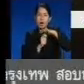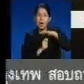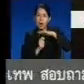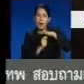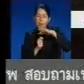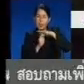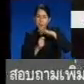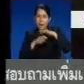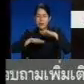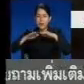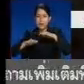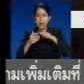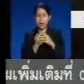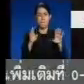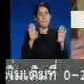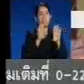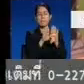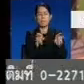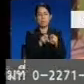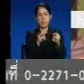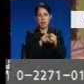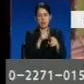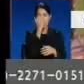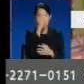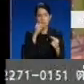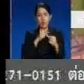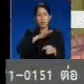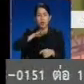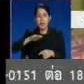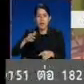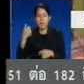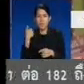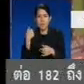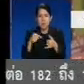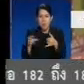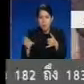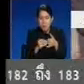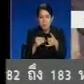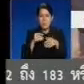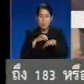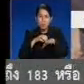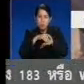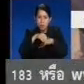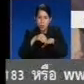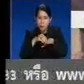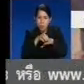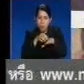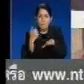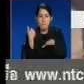สวนขโลกประชาสรรค์ก็ถูกสั่งปิดเช่นกันหลังเด็กจำนวนหนึ่งติดเชื้อโรคมือเท้าปากและจะเปิดอีกครั้ง